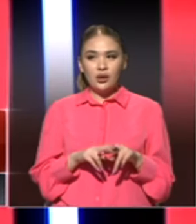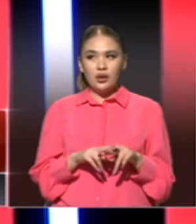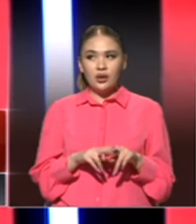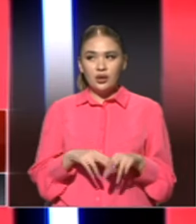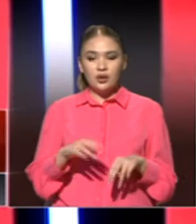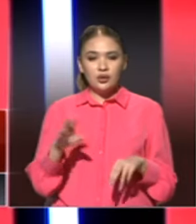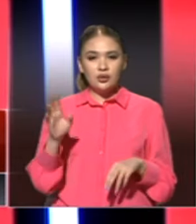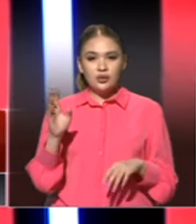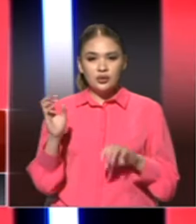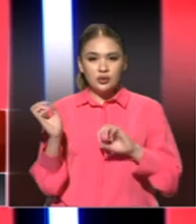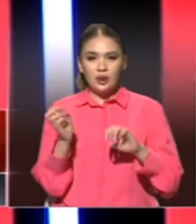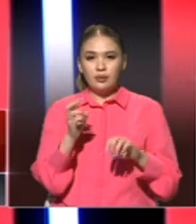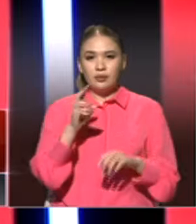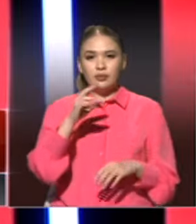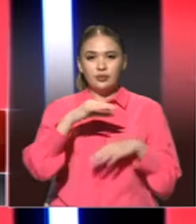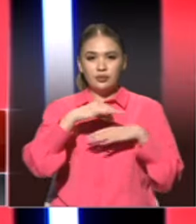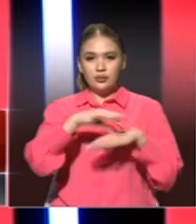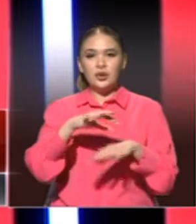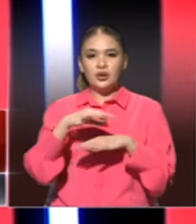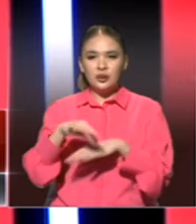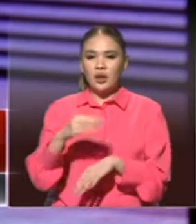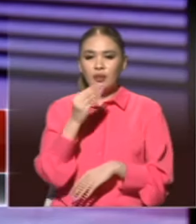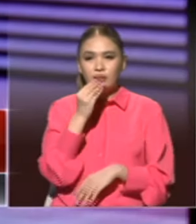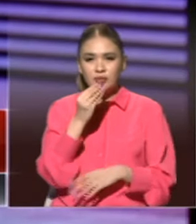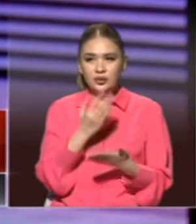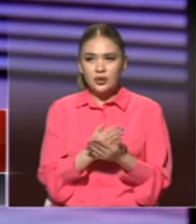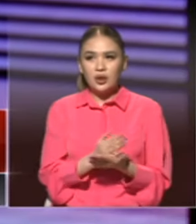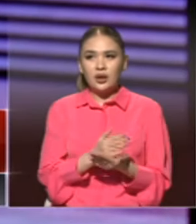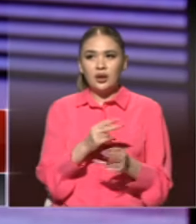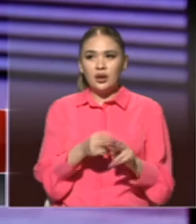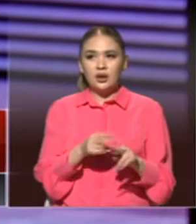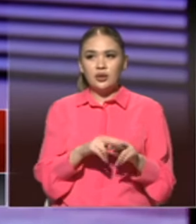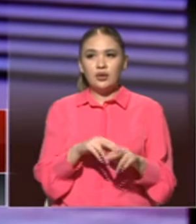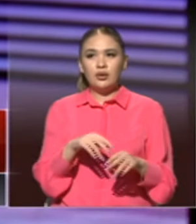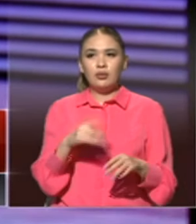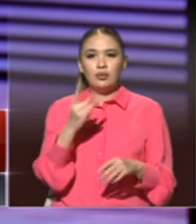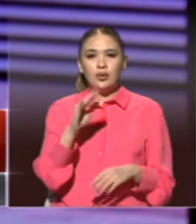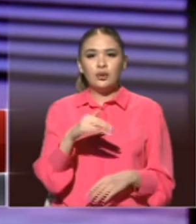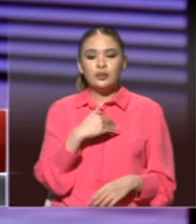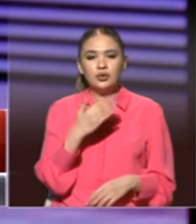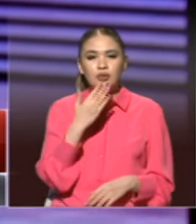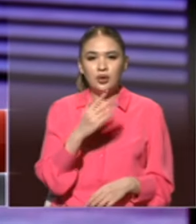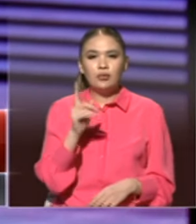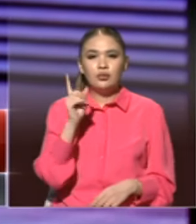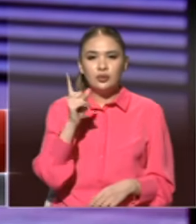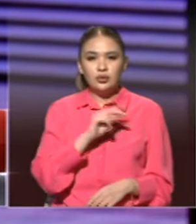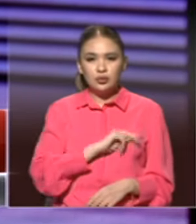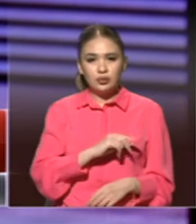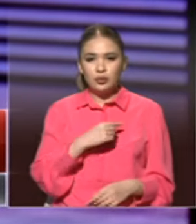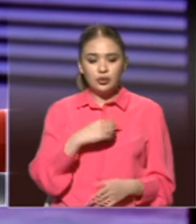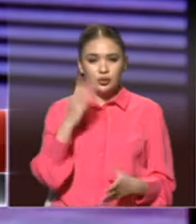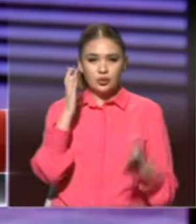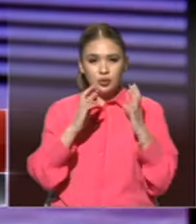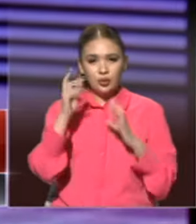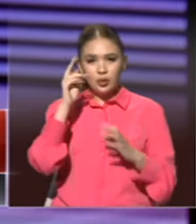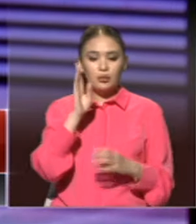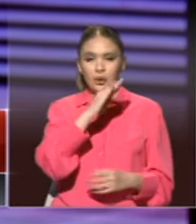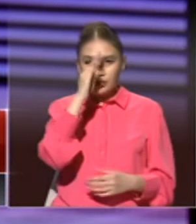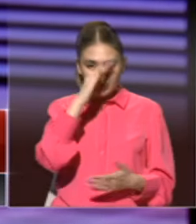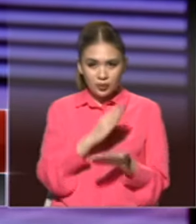тасиды. Тоқтатам да амалсам. Балам, ой, мына жұмысқа неге? Жоқ, мен студентпін. Атаның барым?